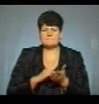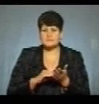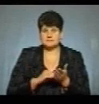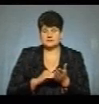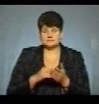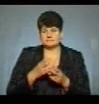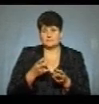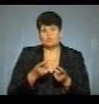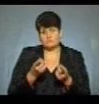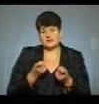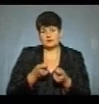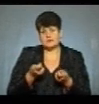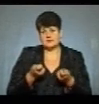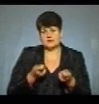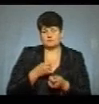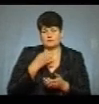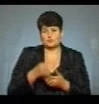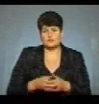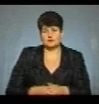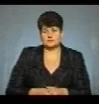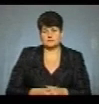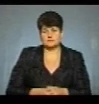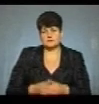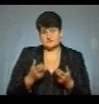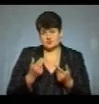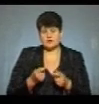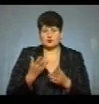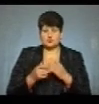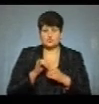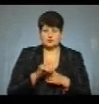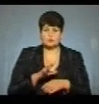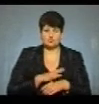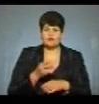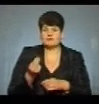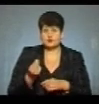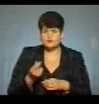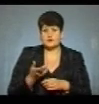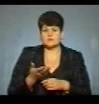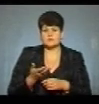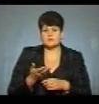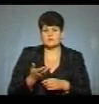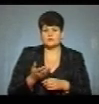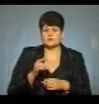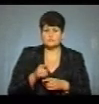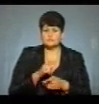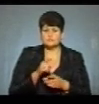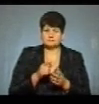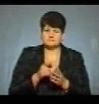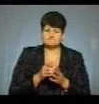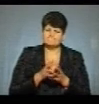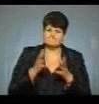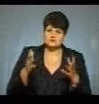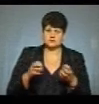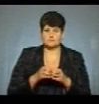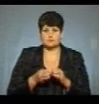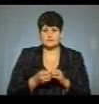також відповідно будуть притягуватись до адміністративної відповідальності. Звичайно, якщо у них там було фінансування, але тут вже більш глобальніша проблема,